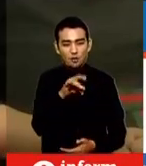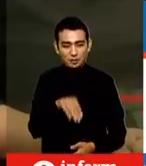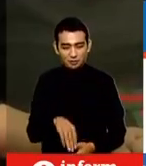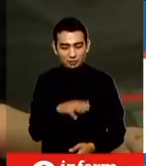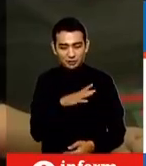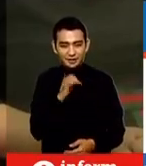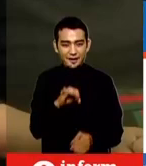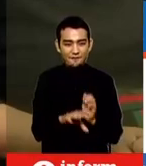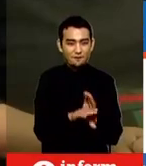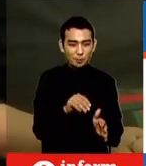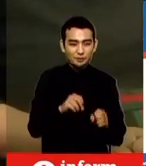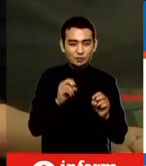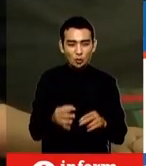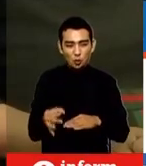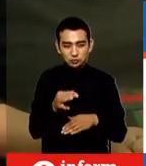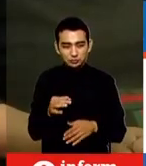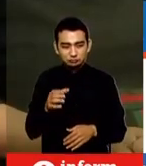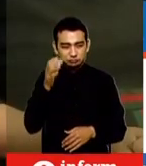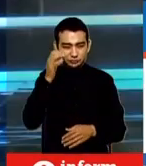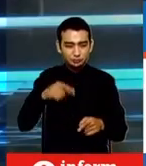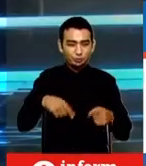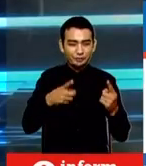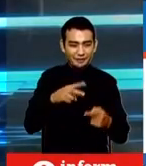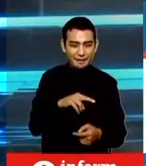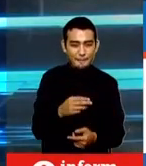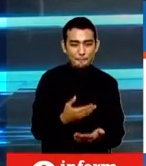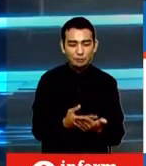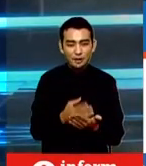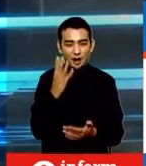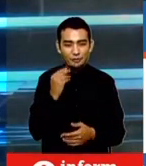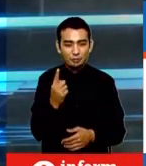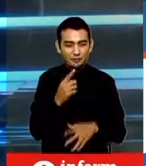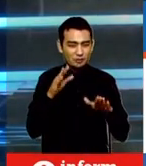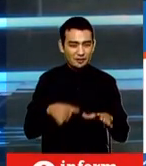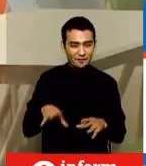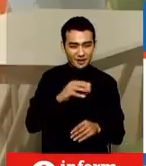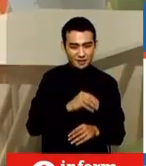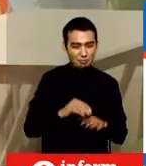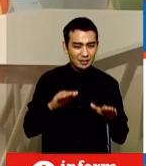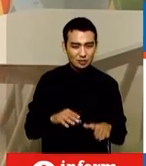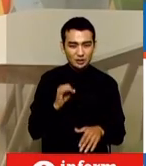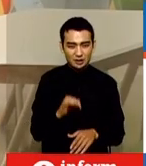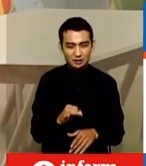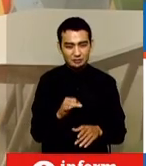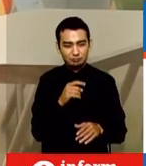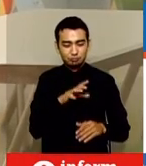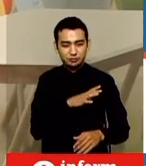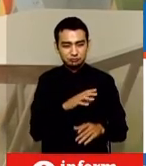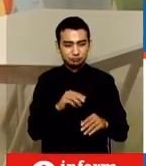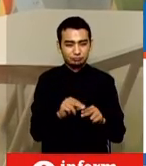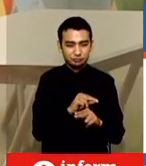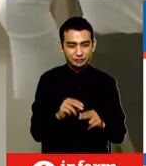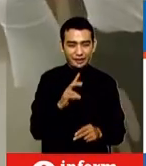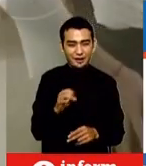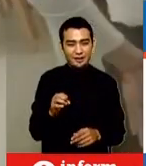области выбрали индивидуальную тактику развития. К примеру, Алматы лидирует практически во всех аспектах. Было решено сделать акцент на